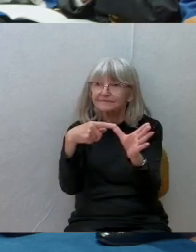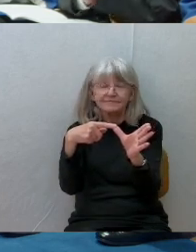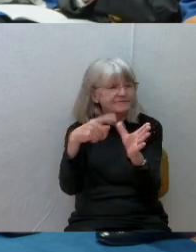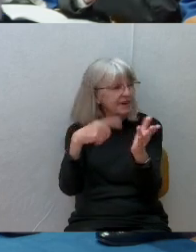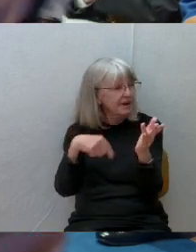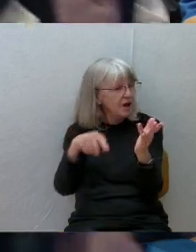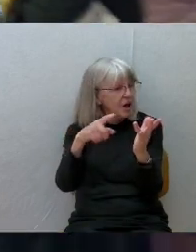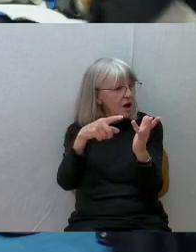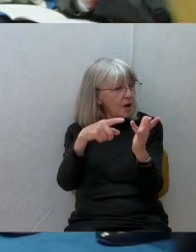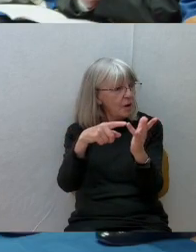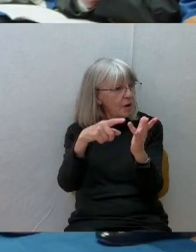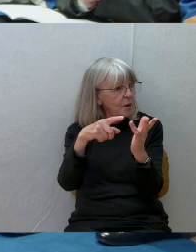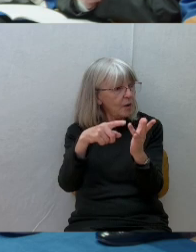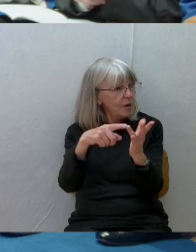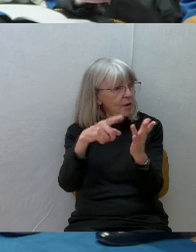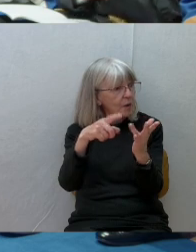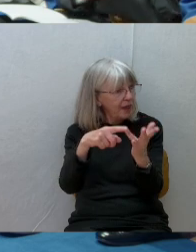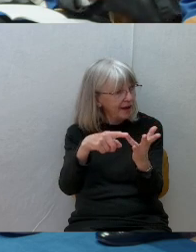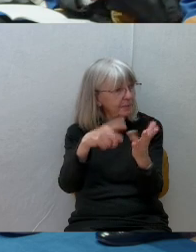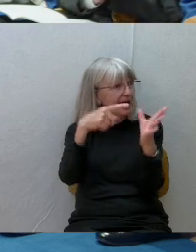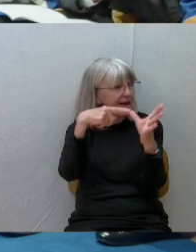Polakemi Adetoru.